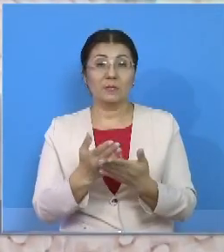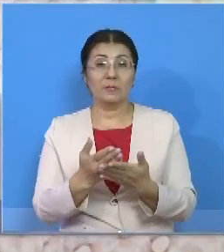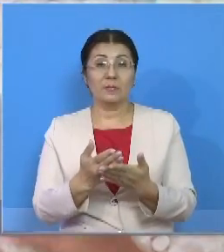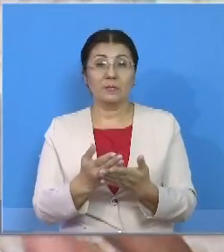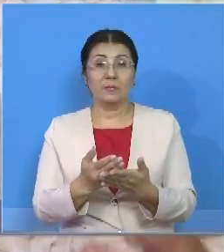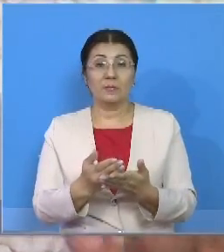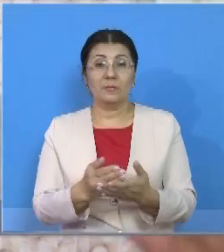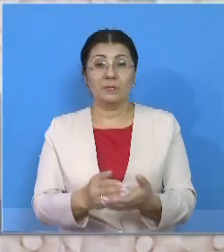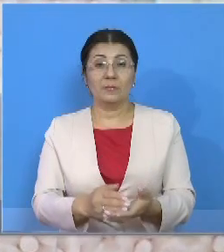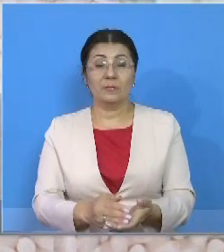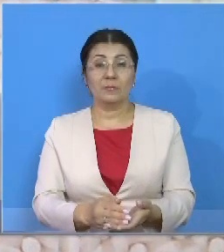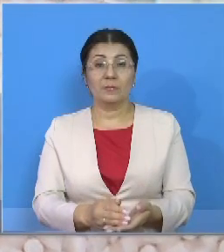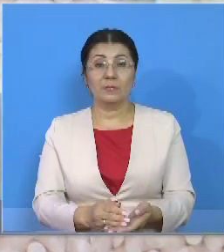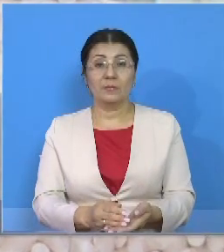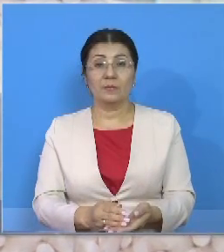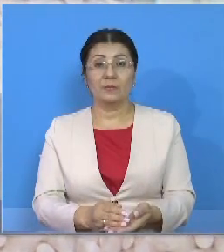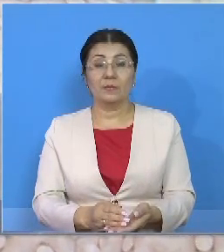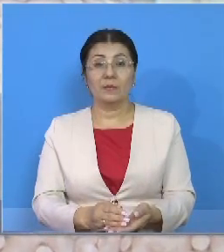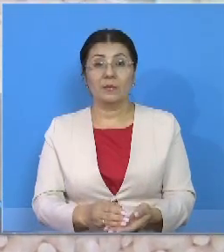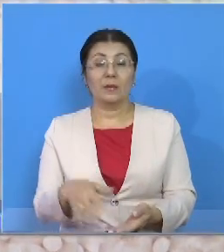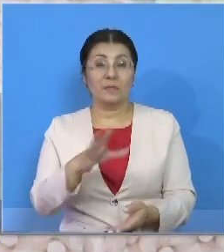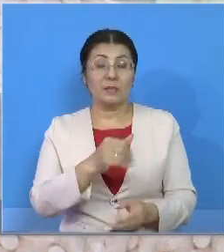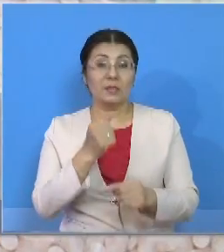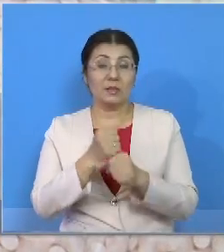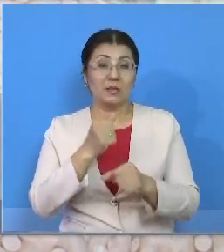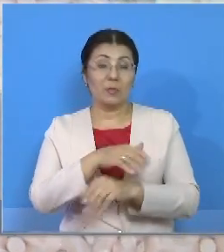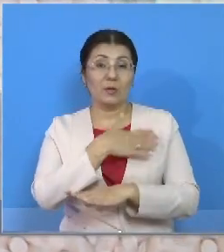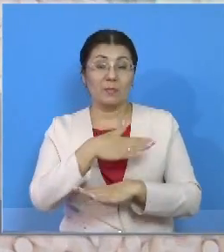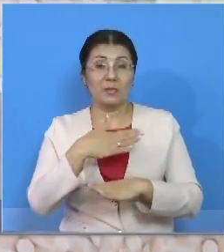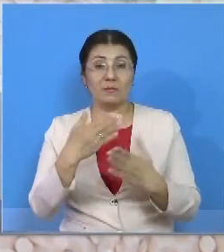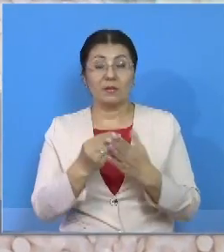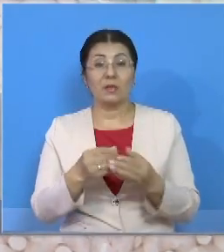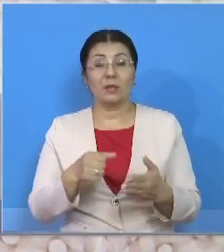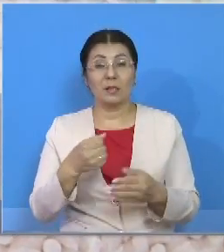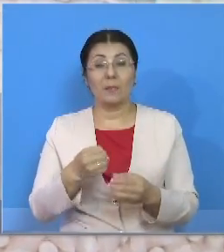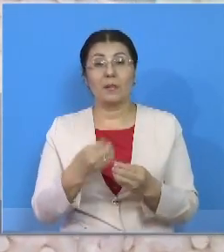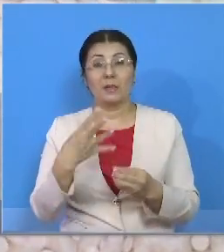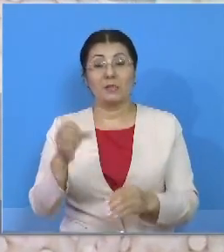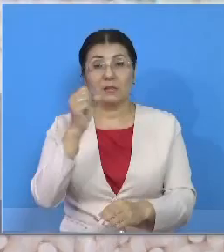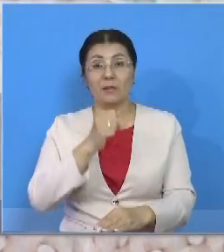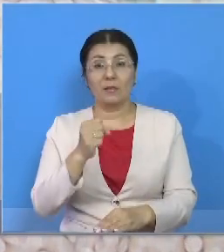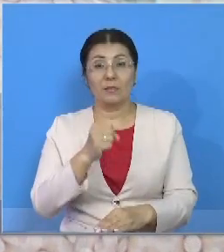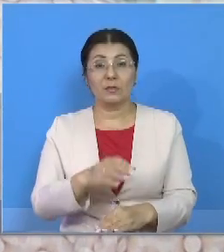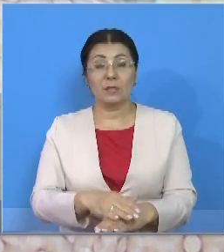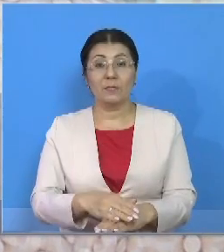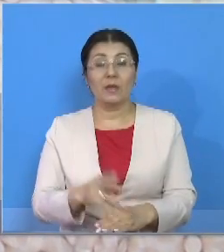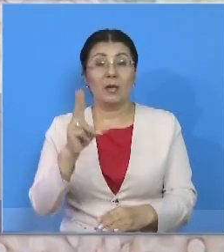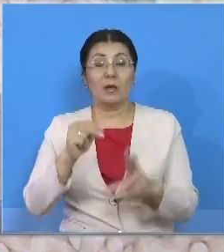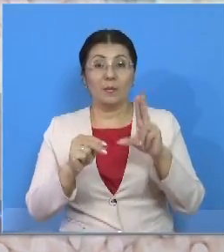Алматы. И вот эти парты, доски, это для классов уже после 15 августа. И подрядчики